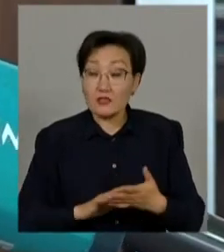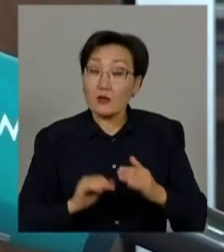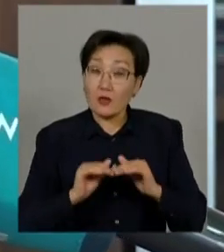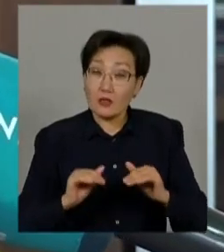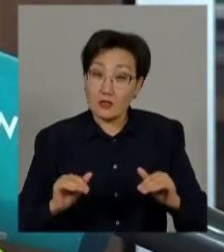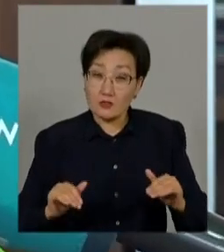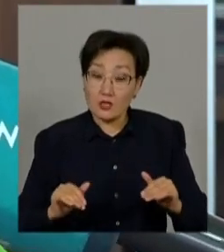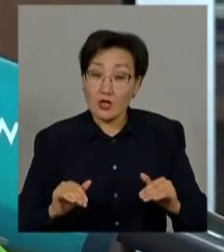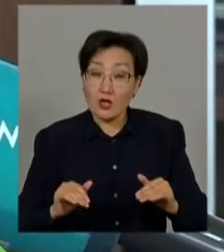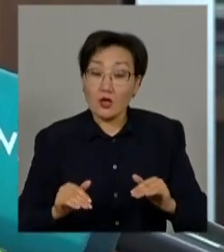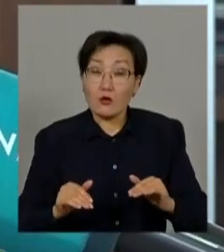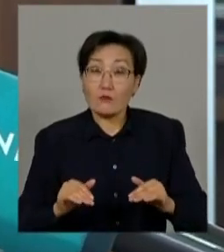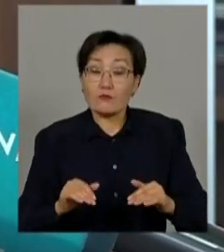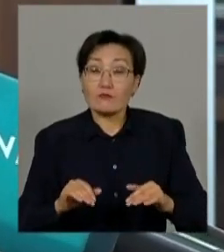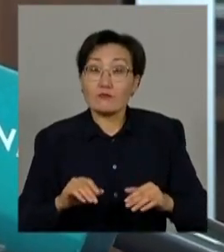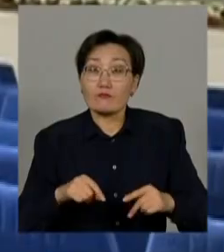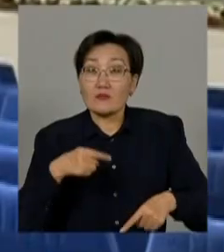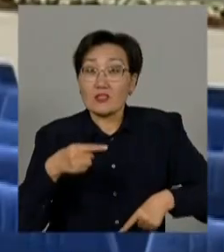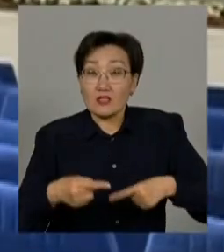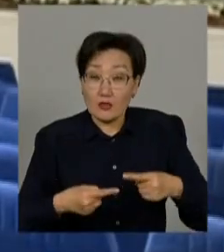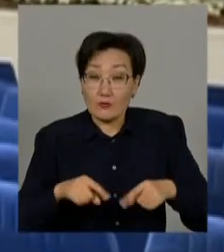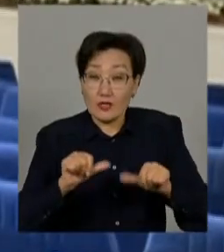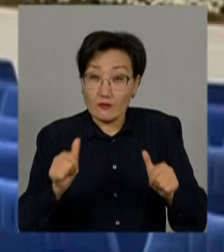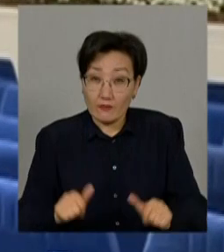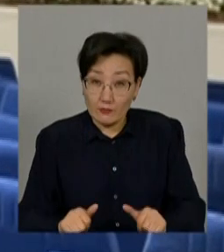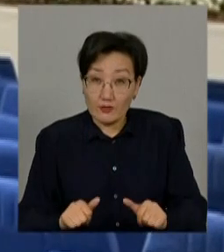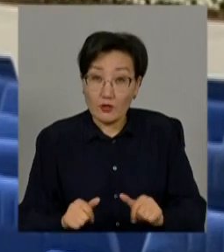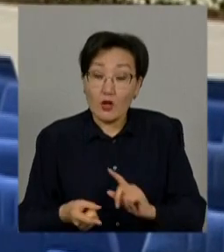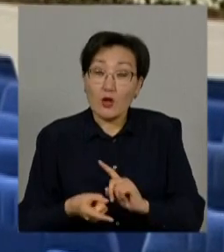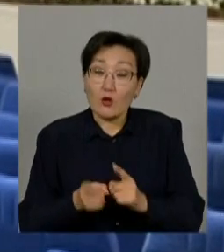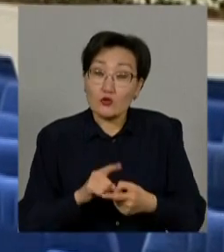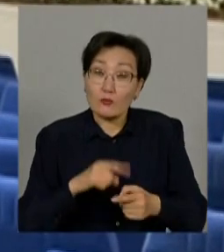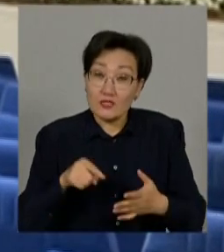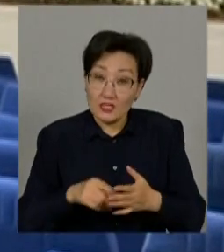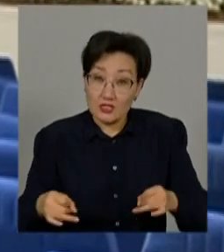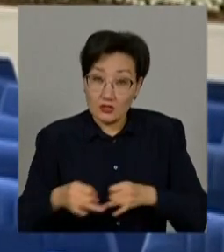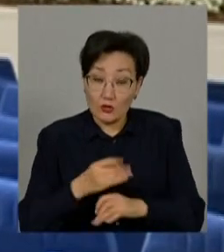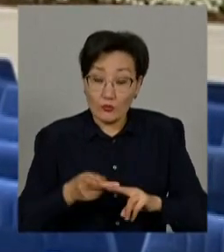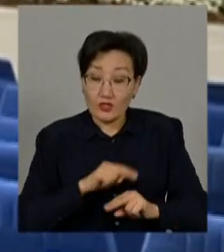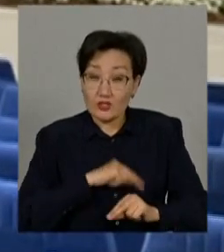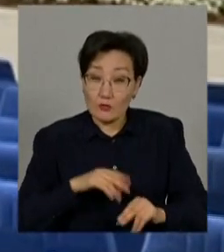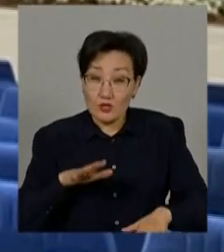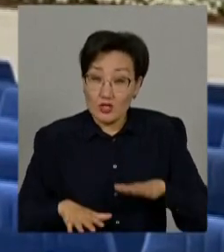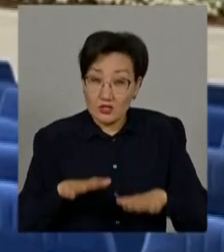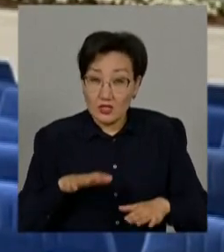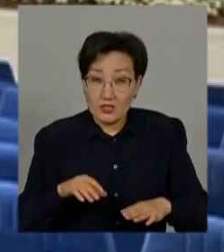балаларды офлайн оқыту мәселесін қарастырамыз. Осы жұмысқа салғырт қарағандық